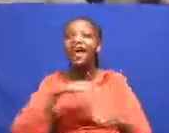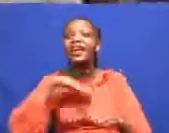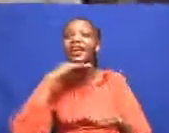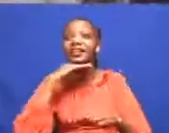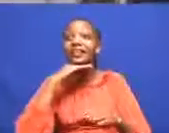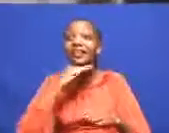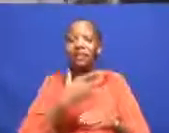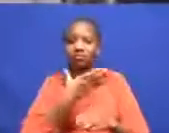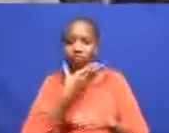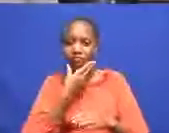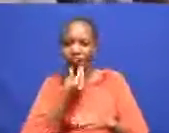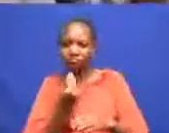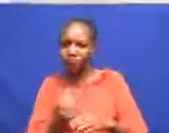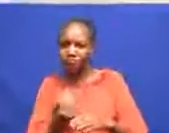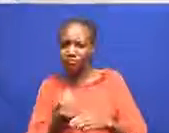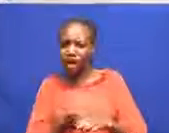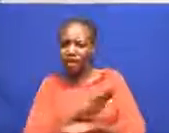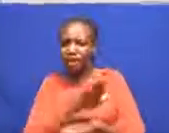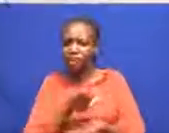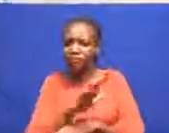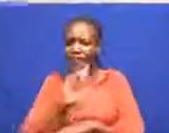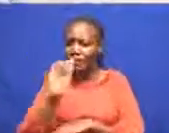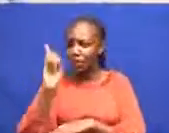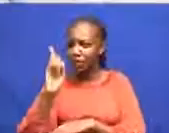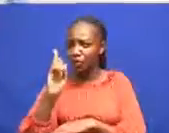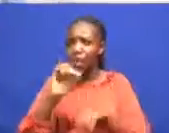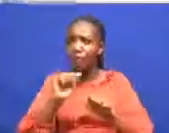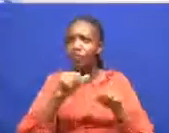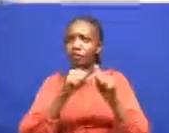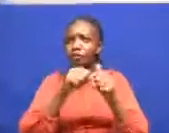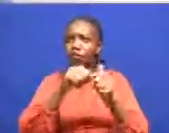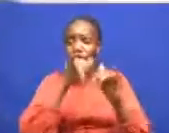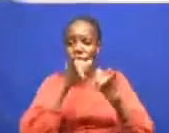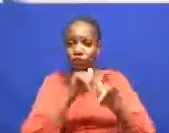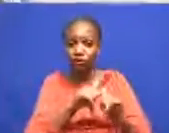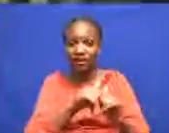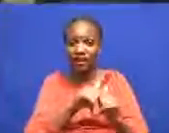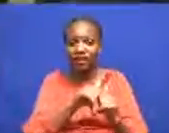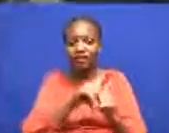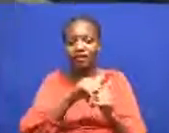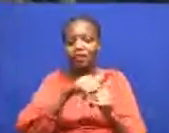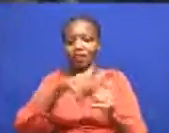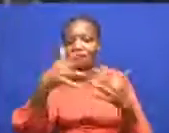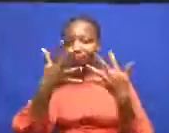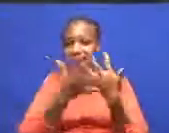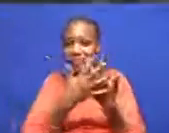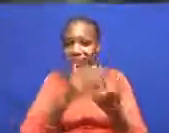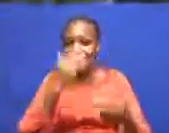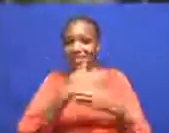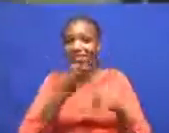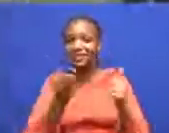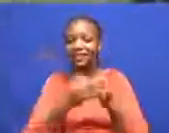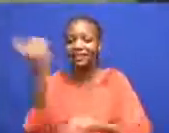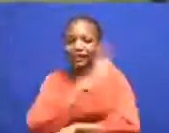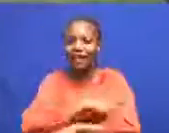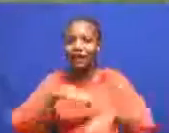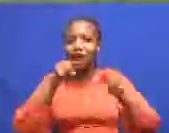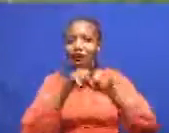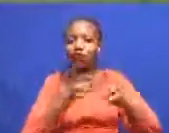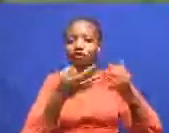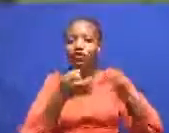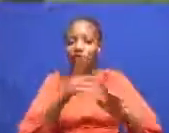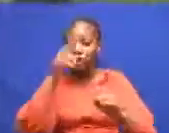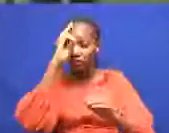Yasin Moyo katika mtaa wa Huruma atazidi KUKA rumande kwa muda wa Siku nane zijazo afisa huyo wa polisi hata hivyo